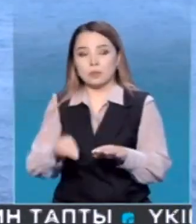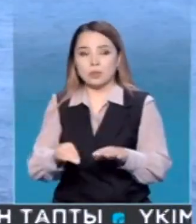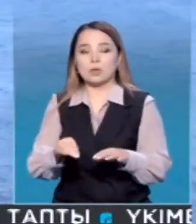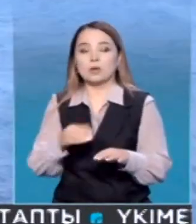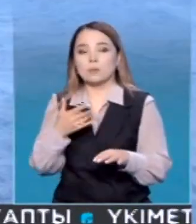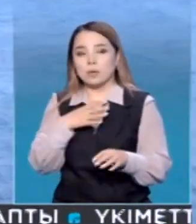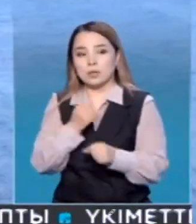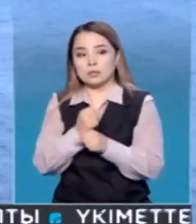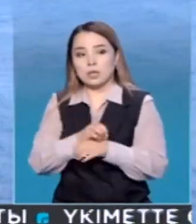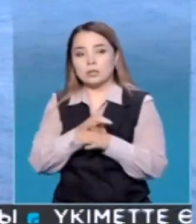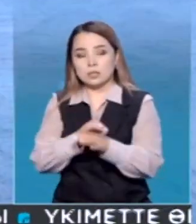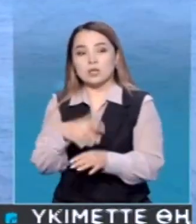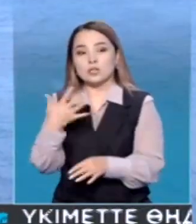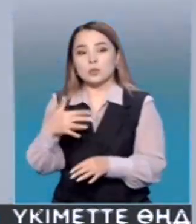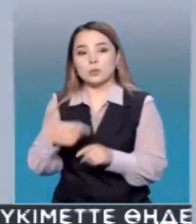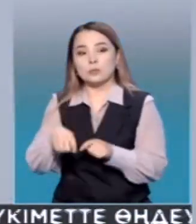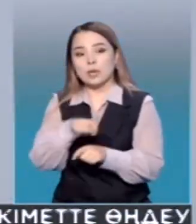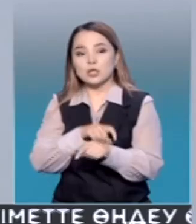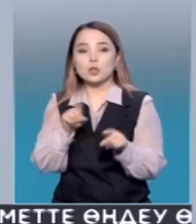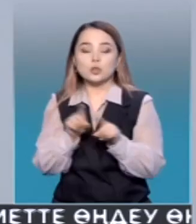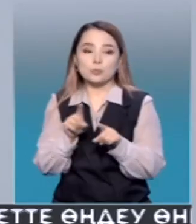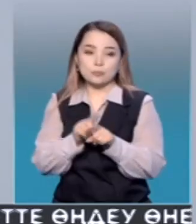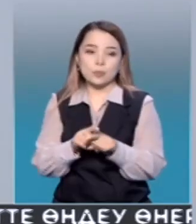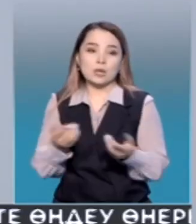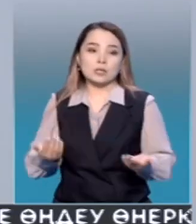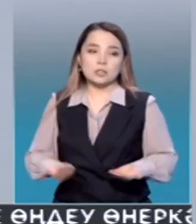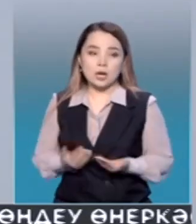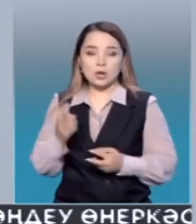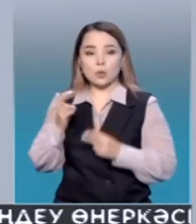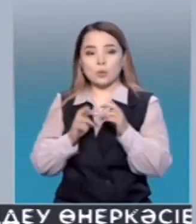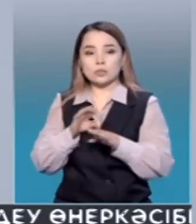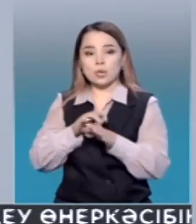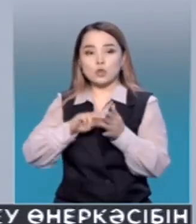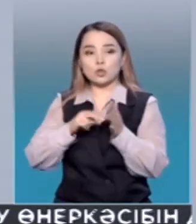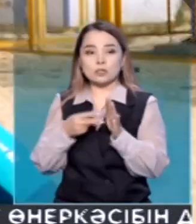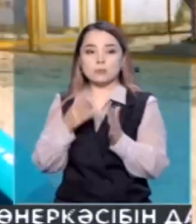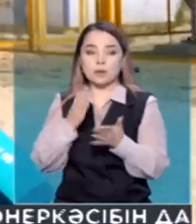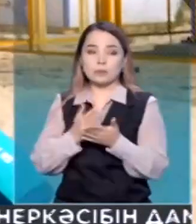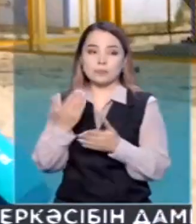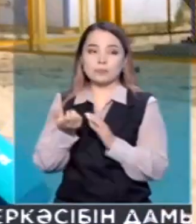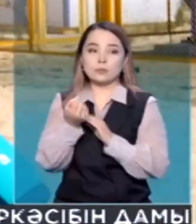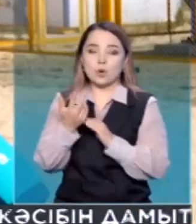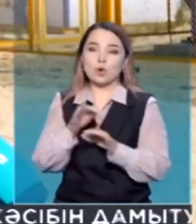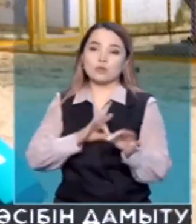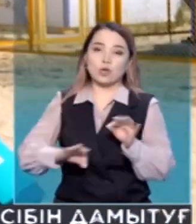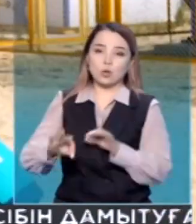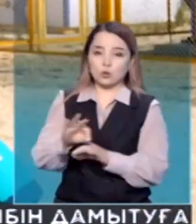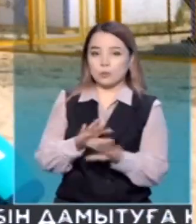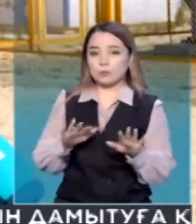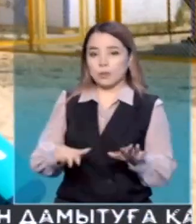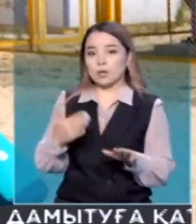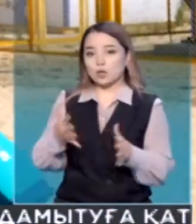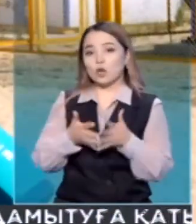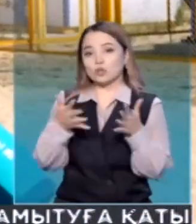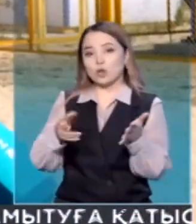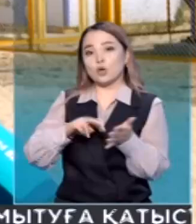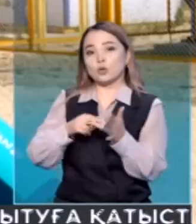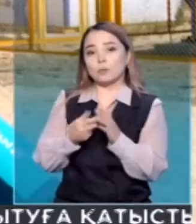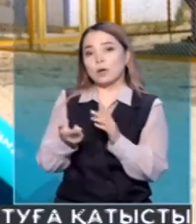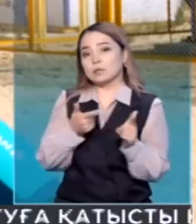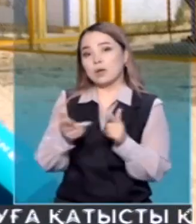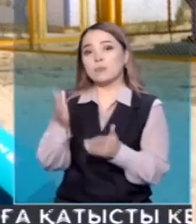метр газ тұтынып, 50 текше метрге дейін тіршілік нәрін өндіреді деп жоспарланған. 13 инфрақұрылымдық үлкен жобалар